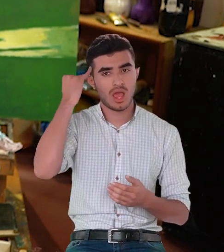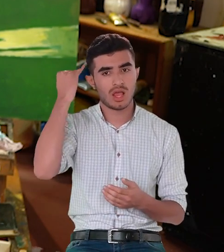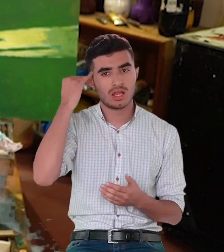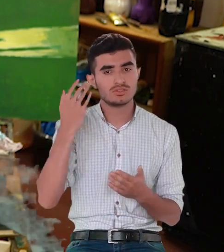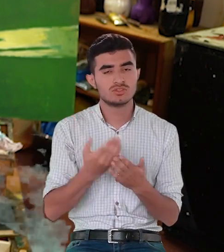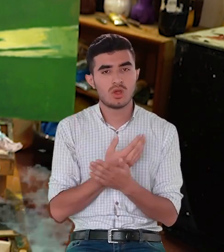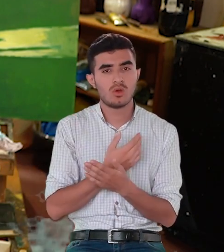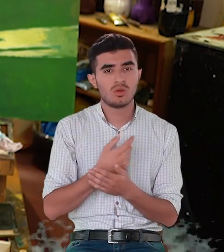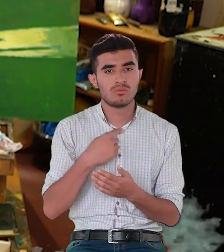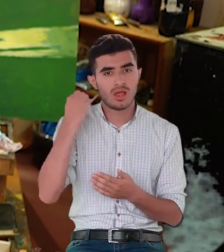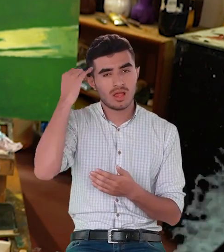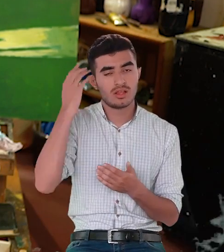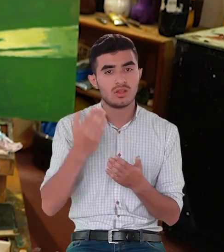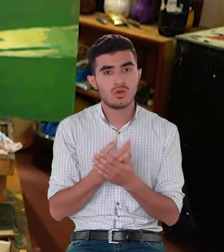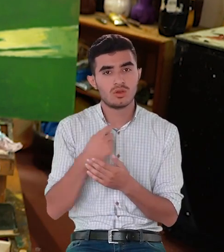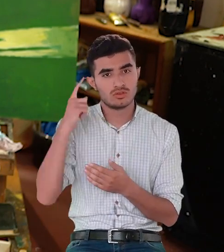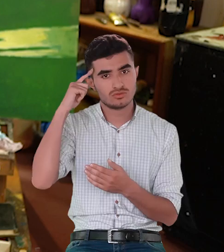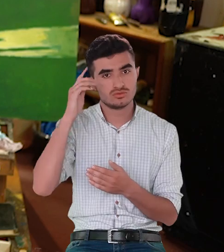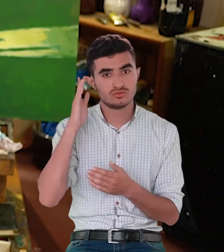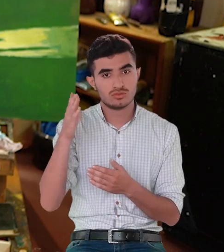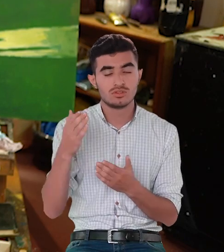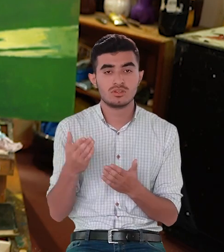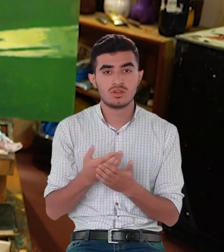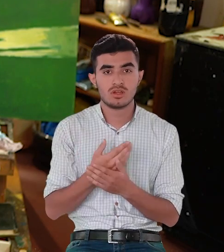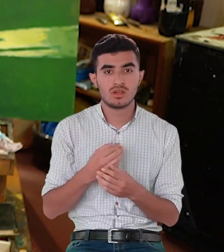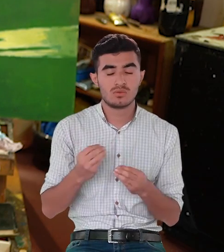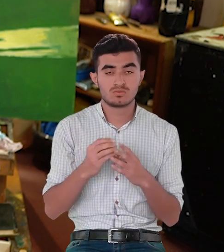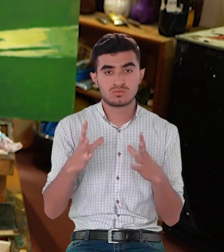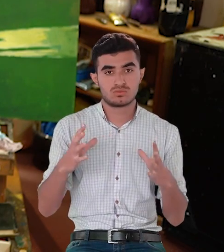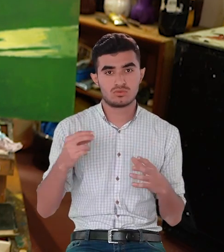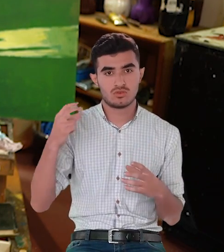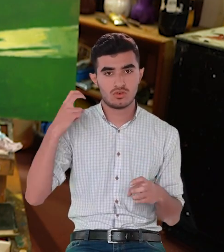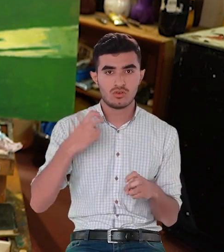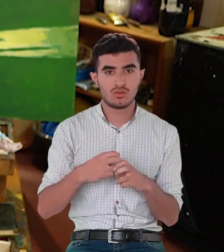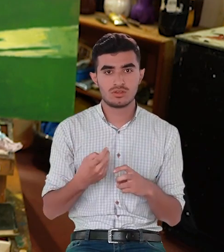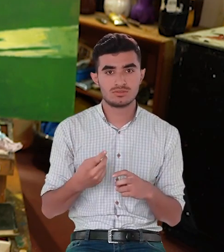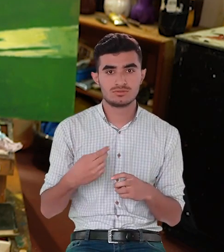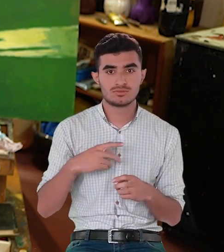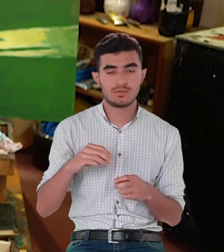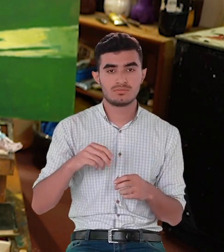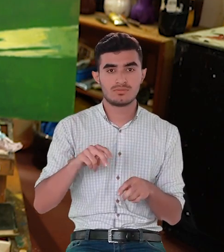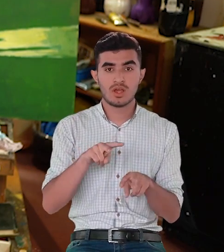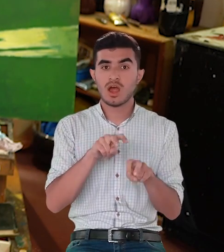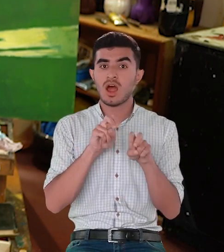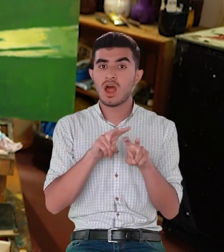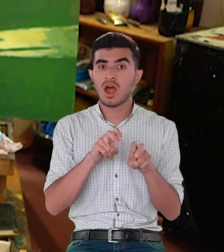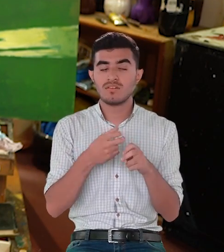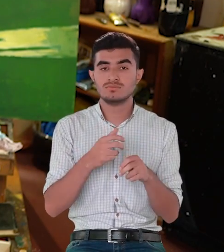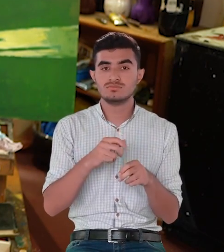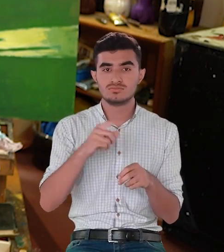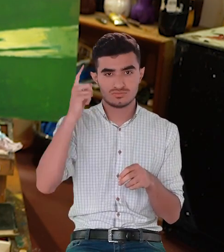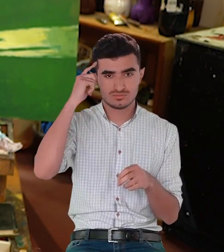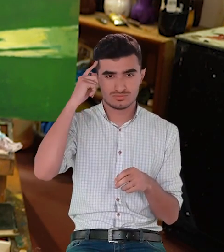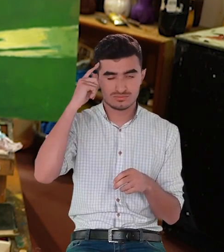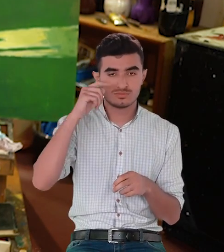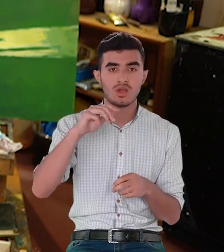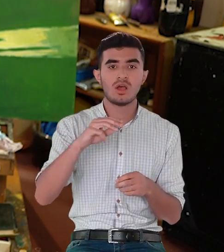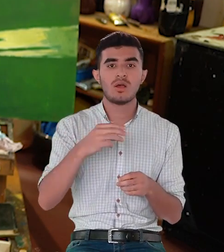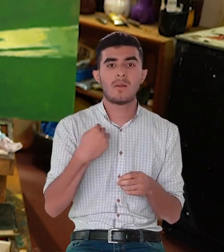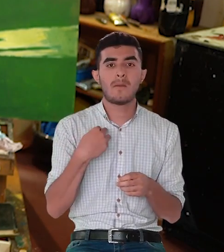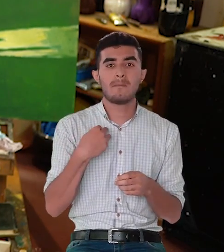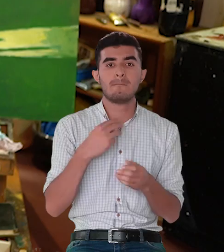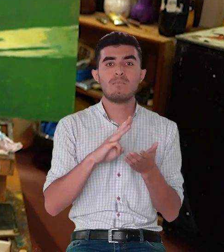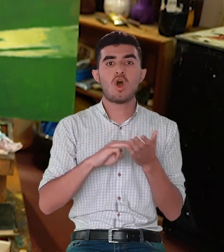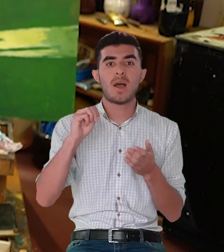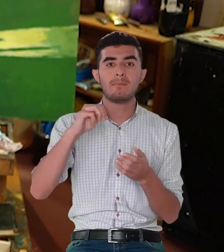رہا تو شب معراج کا وہ واقعہ جو ہے وہ بتا رہے تھے. میں ایک دم آیا کہ میں نے کہا